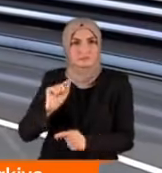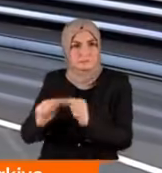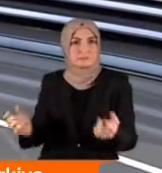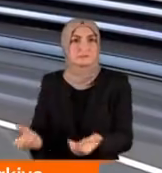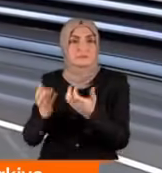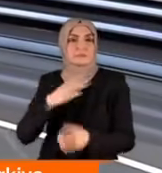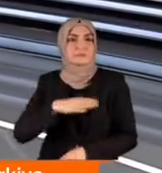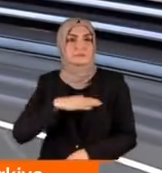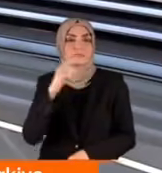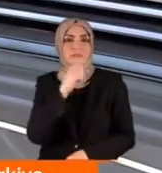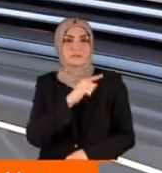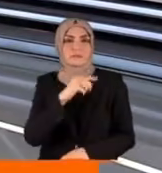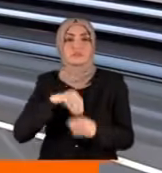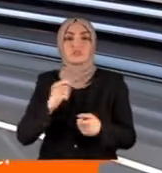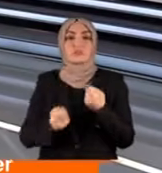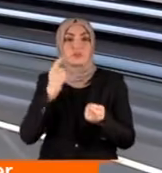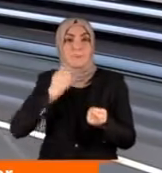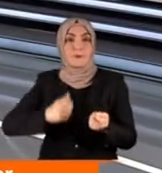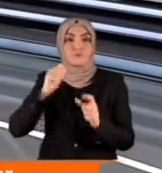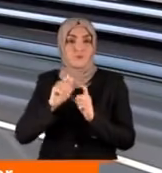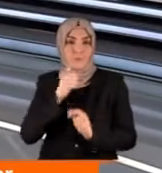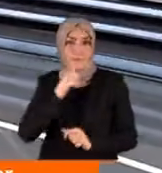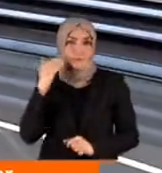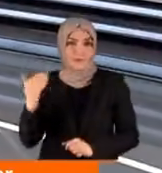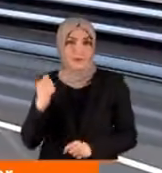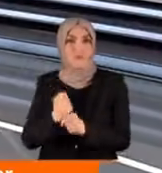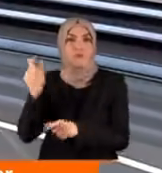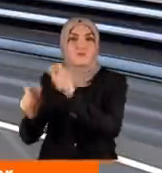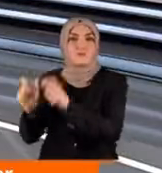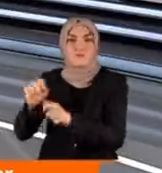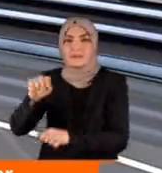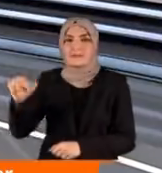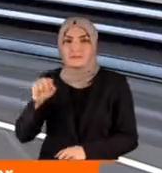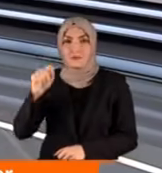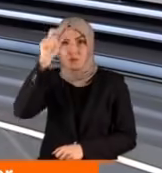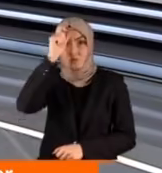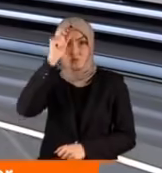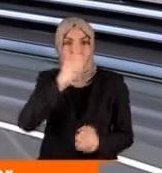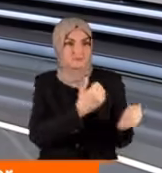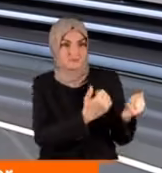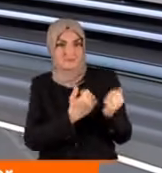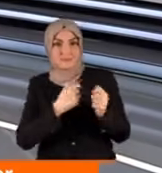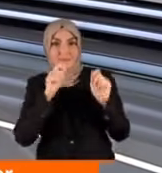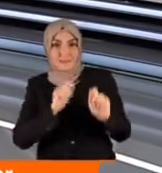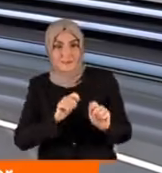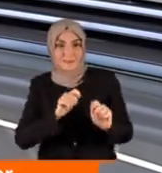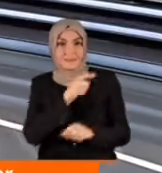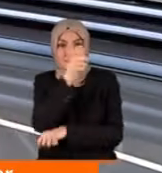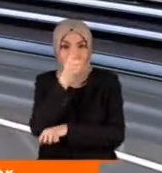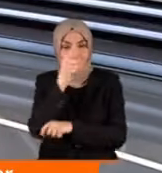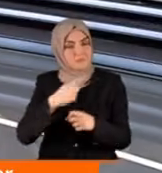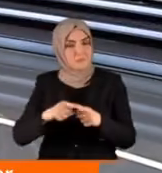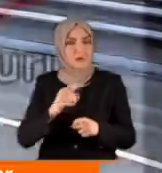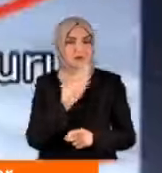İçişleri Bakanı Süleyman soruyorsa göçmenleri Türk karasuları etmeye çalışan güvenlik ekiplerinin görüntüleri